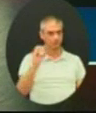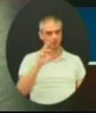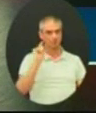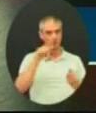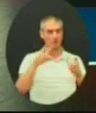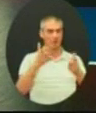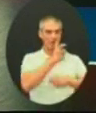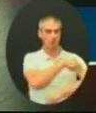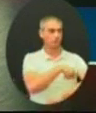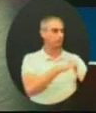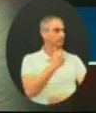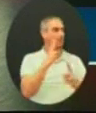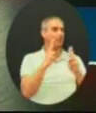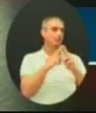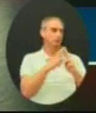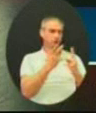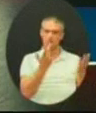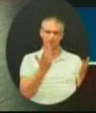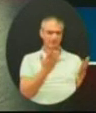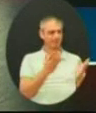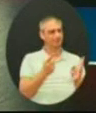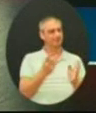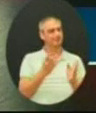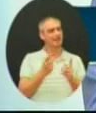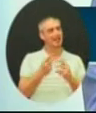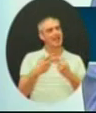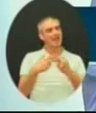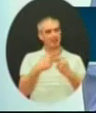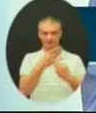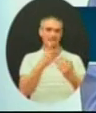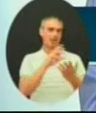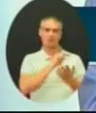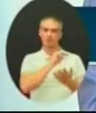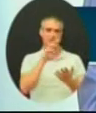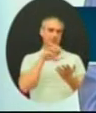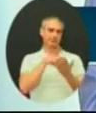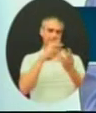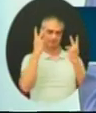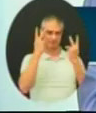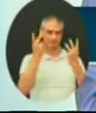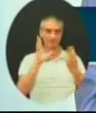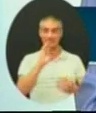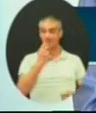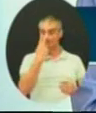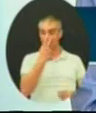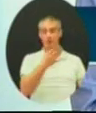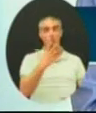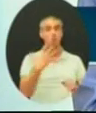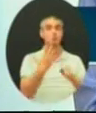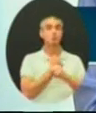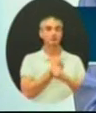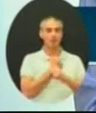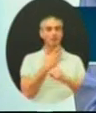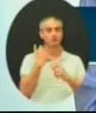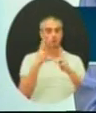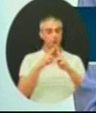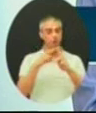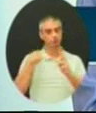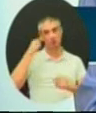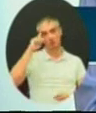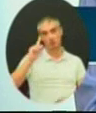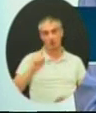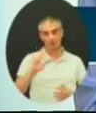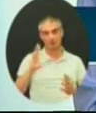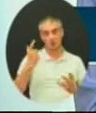לעצרת? תראה, אני חושב שהפגישות צעדה אליהם באמת אולי הלב של הנושאים. עוד הפעם, אם הביקור הזה יהיה מוצלח, אז יהיו פגישות שאנחנו לא יודעים עליהם, או